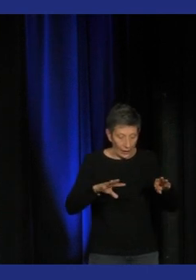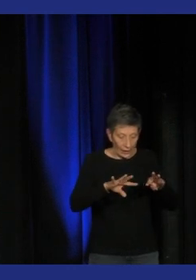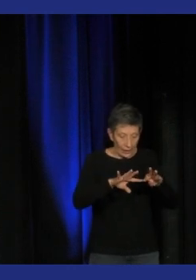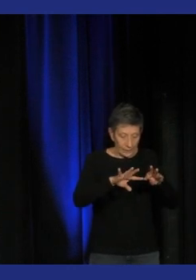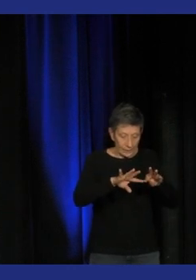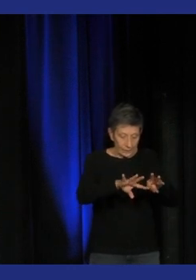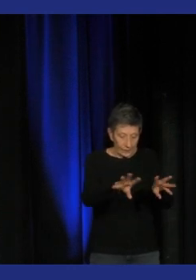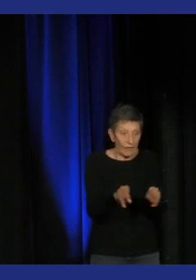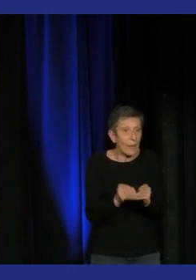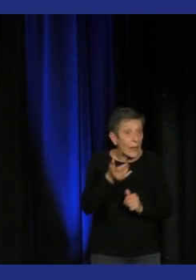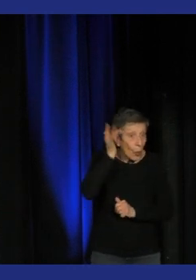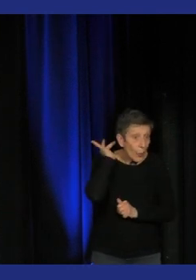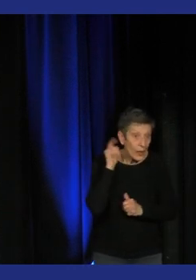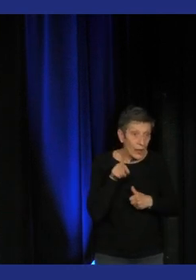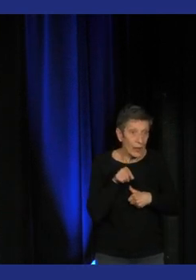déjà